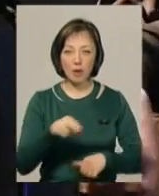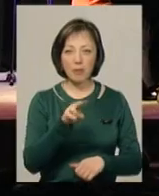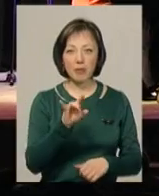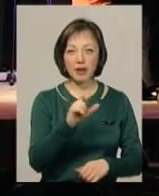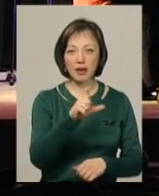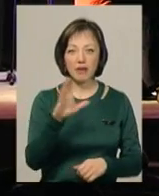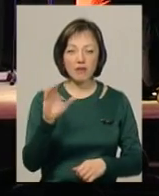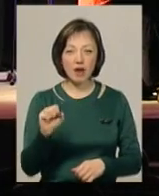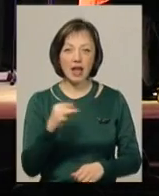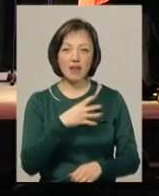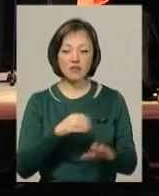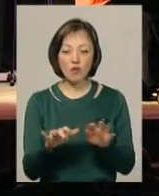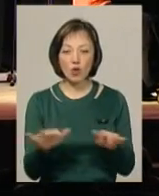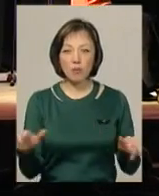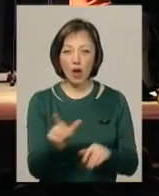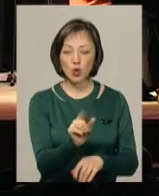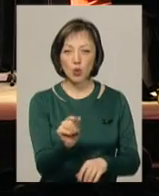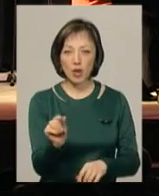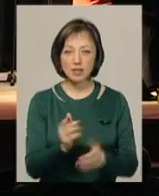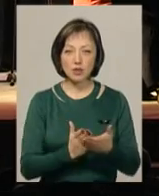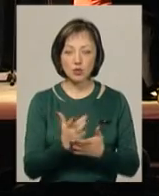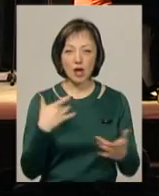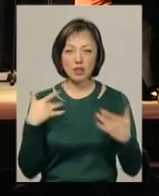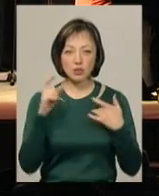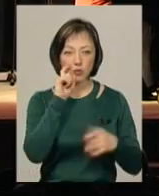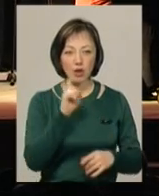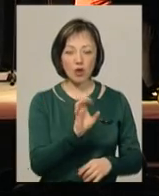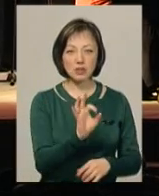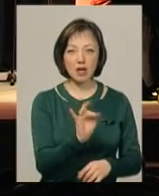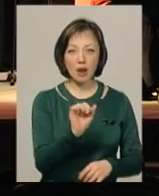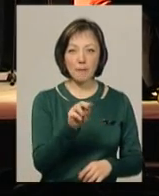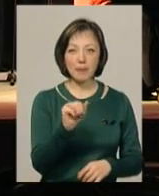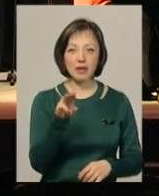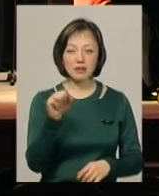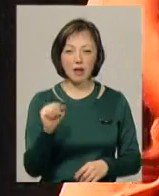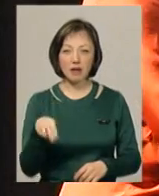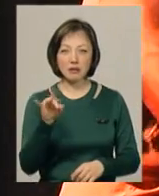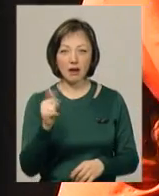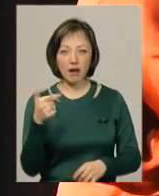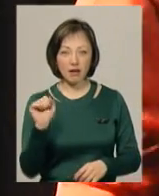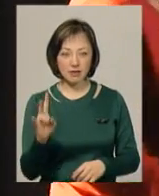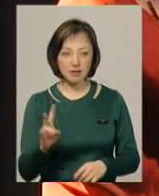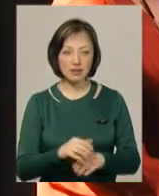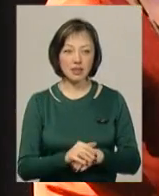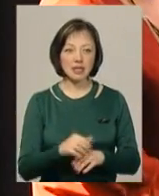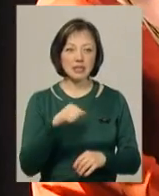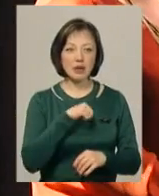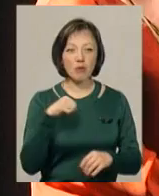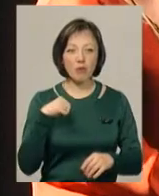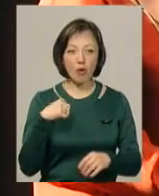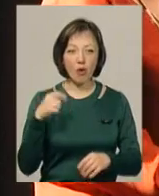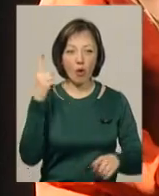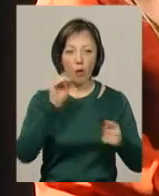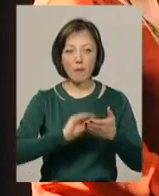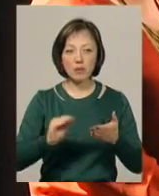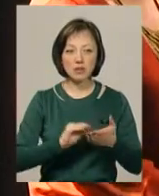Пірієва та Львівського фортепіанного дуету, заслужених артистів України Оксани Рапіти та Мирослава Драгана. За словами самого композитора, ця